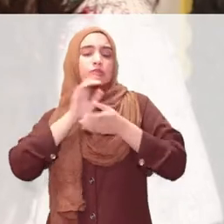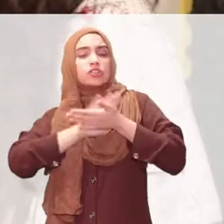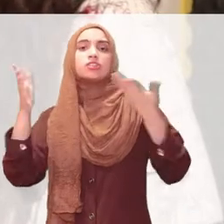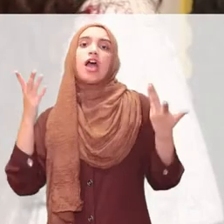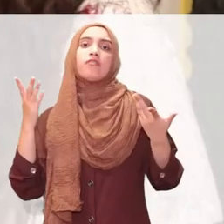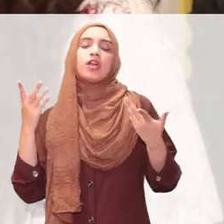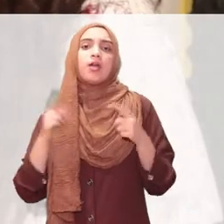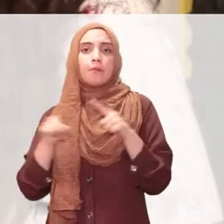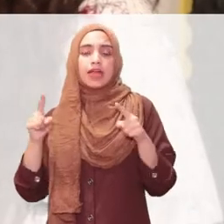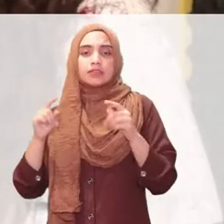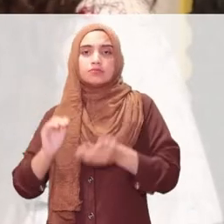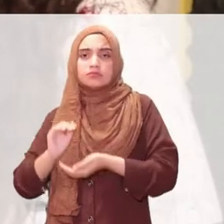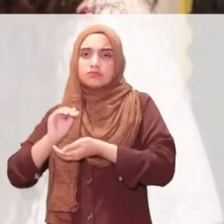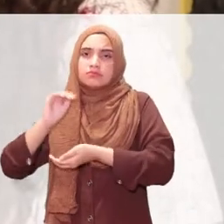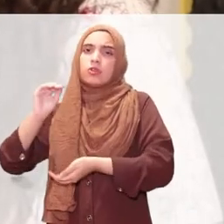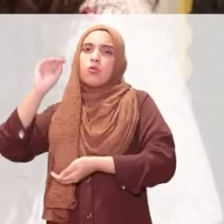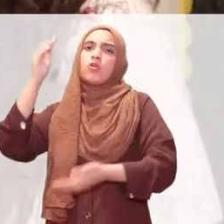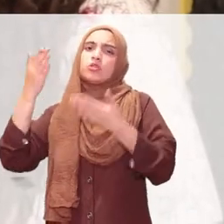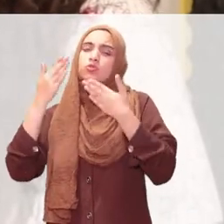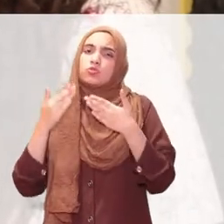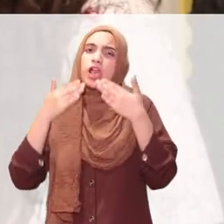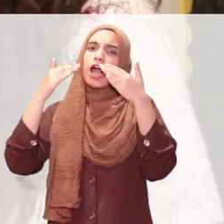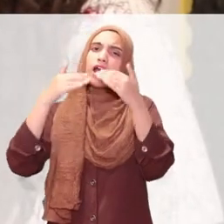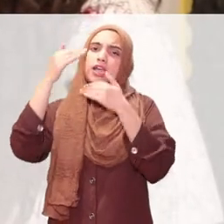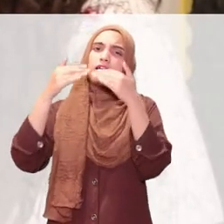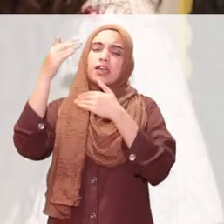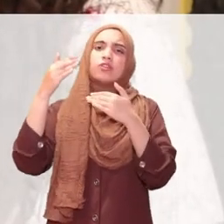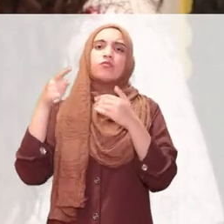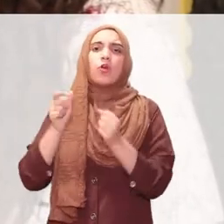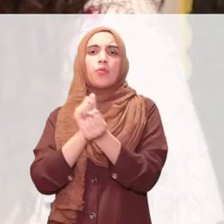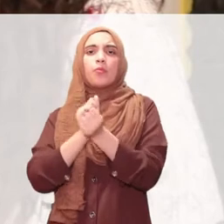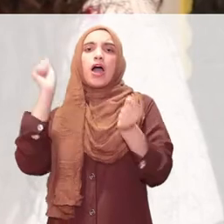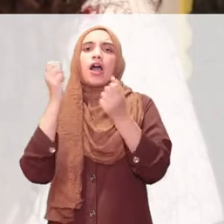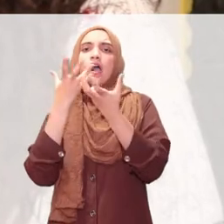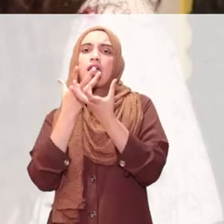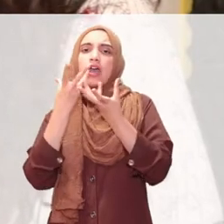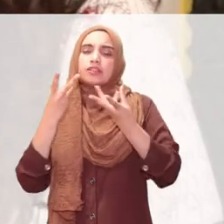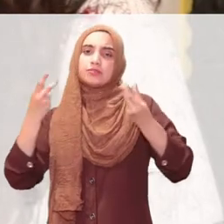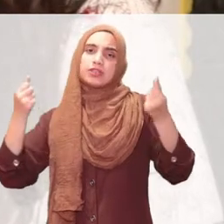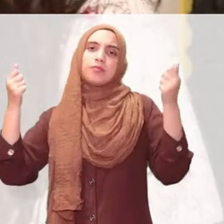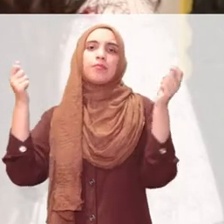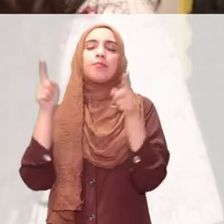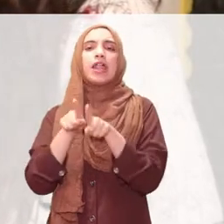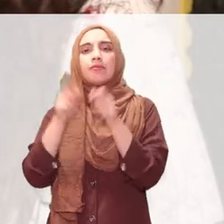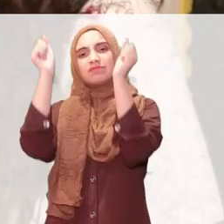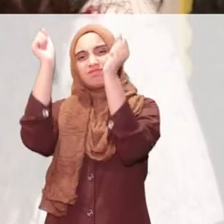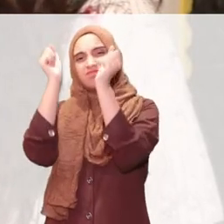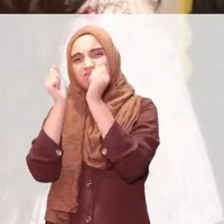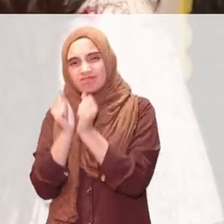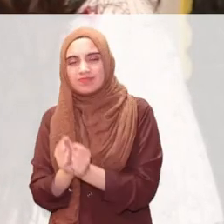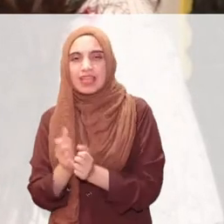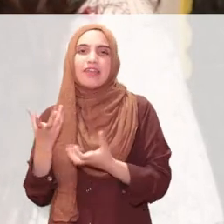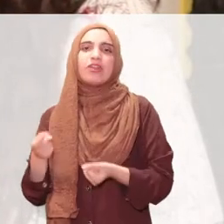सबस्क्राइब करते करते करते हम बहुत बढ़ जाती है